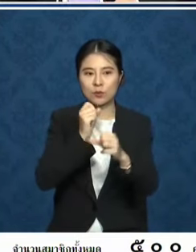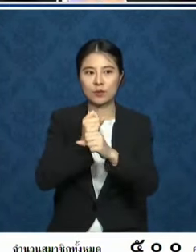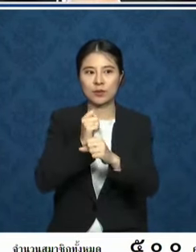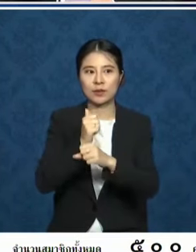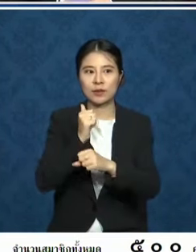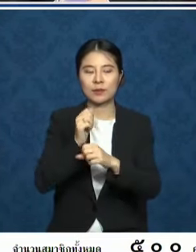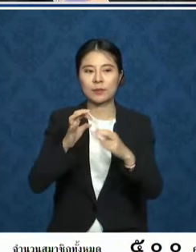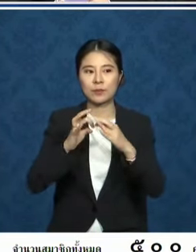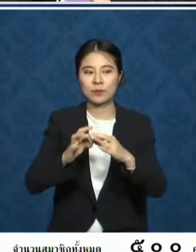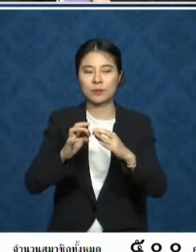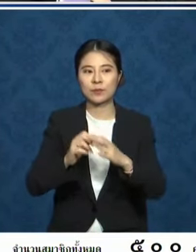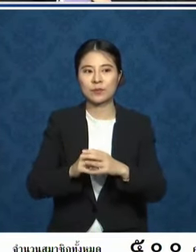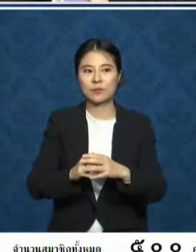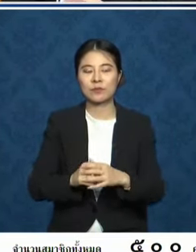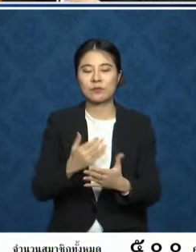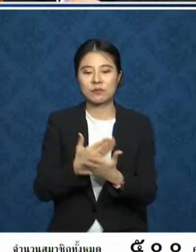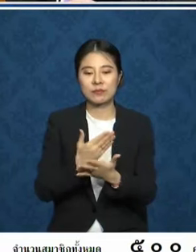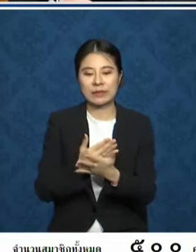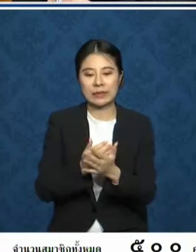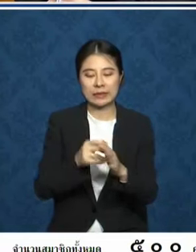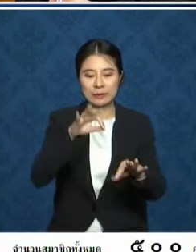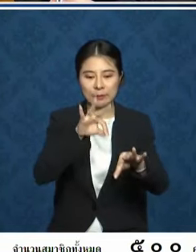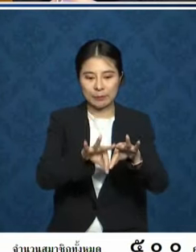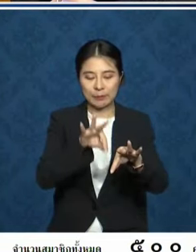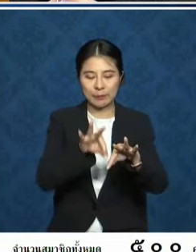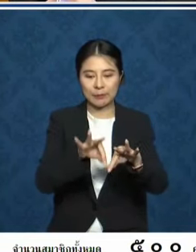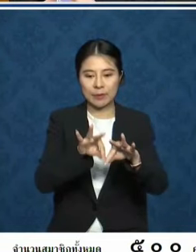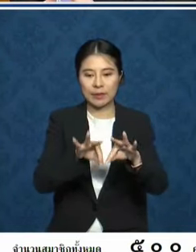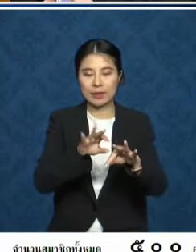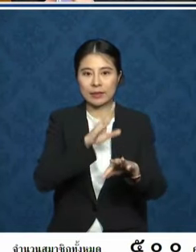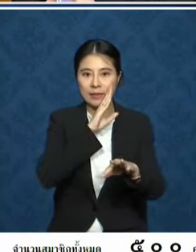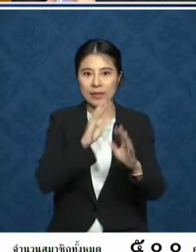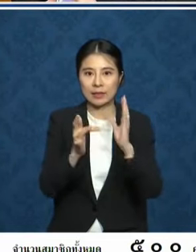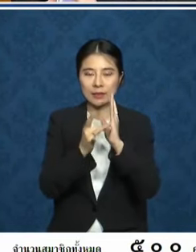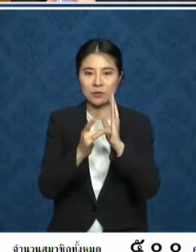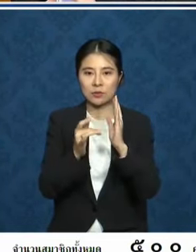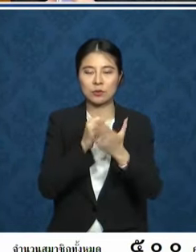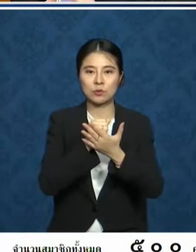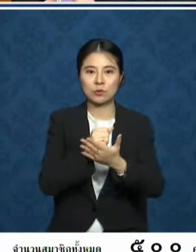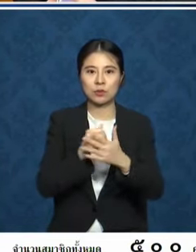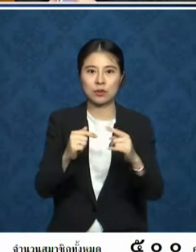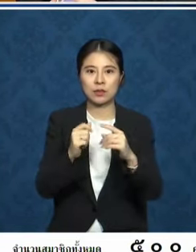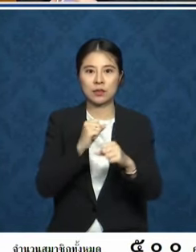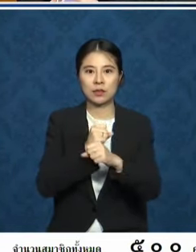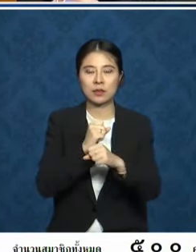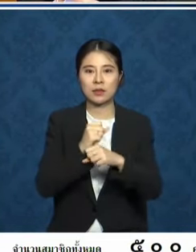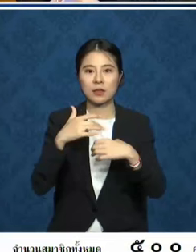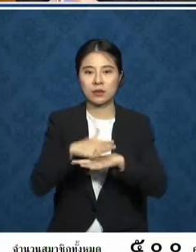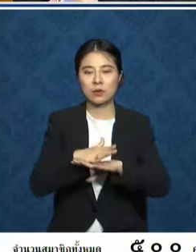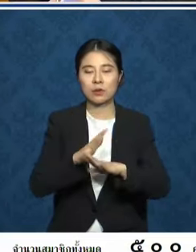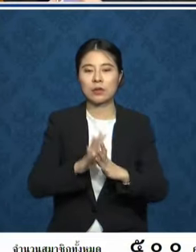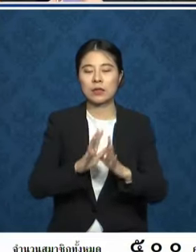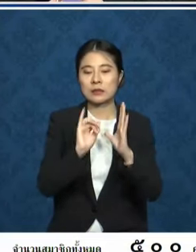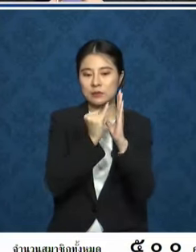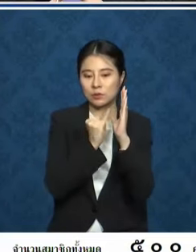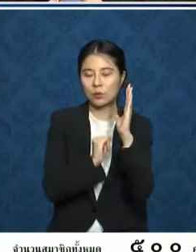ผลิตแล้วก็ลดค่าใช้จ่ายของชาวบ้านนะครับเรามีการทำงานรวมกับ 44 จ